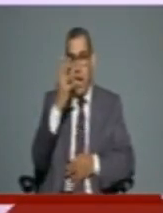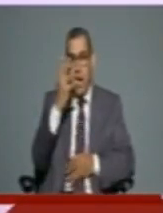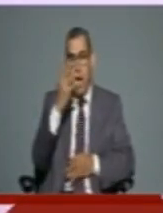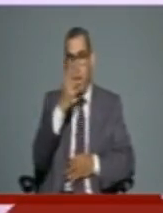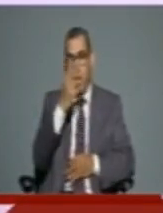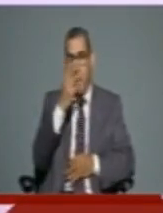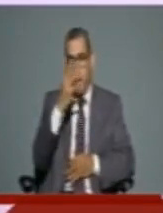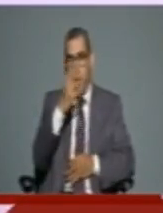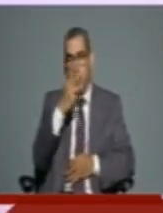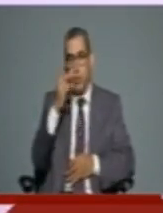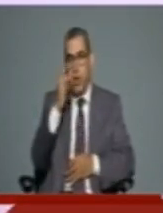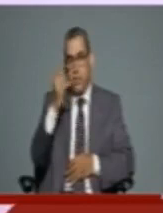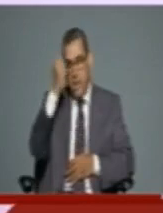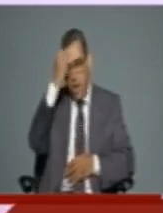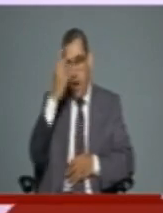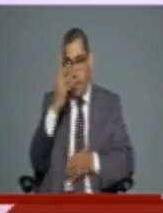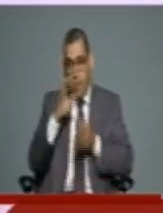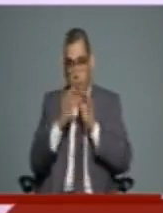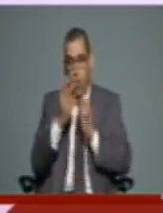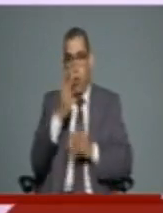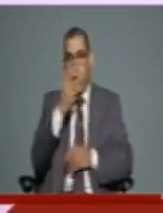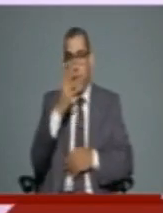4,250,000. وعندنا